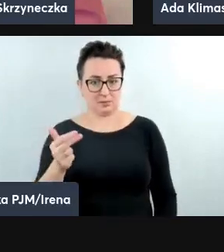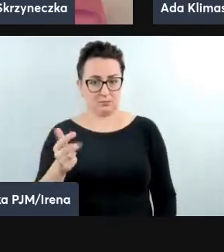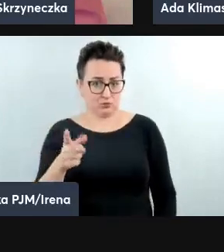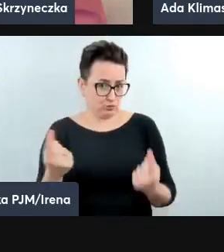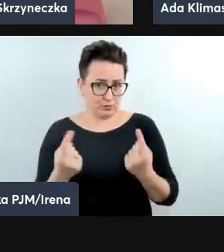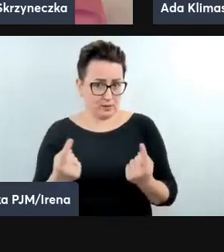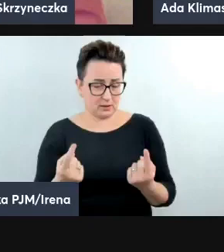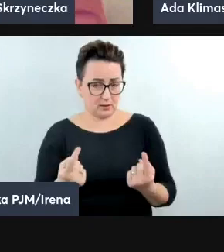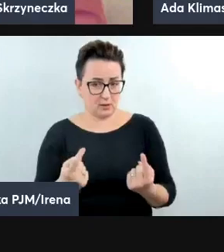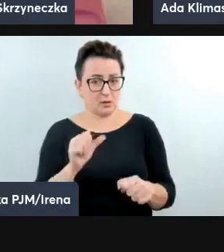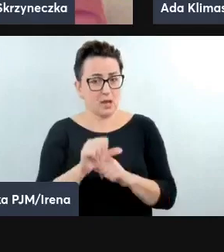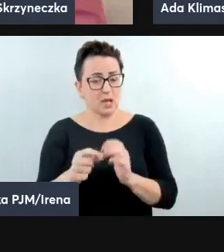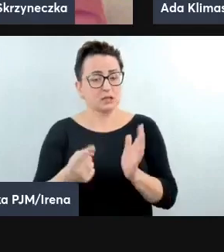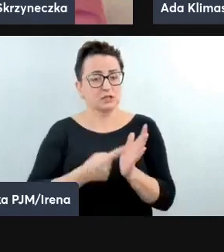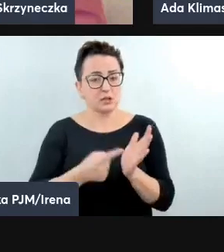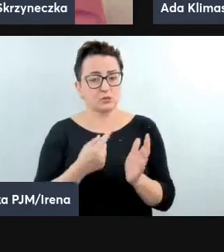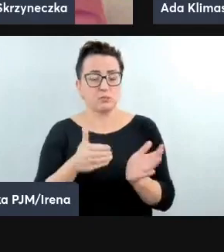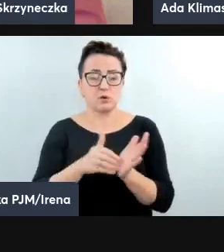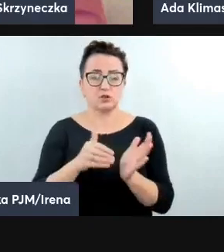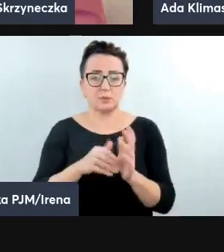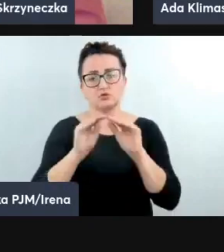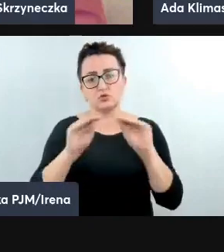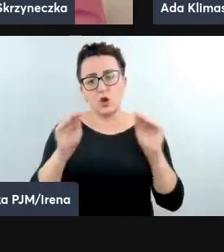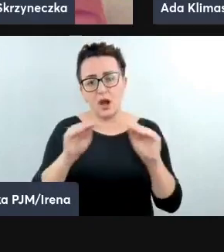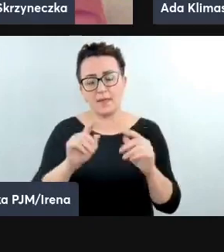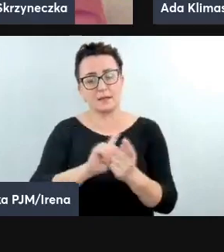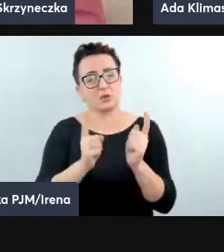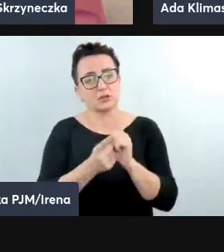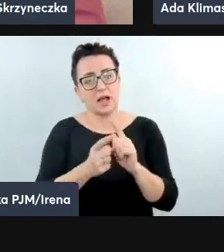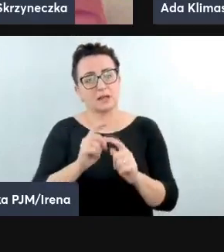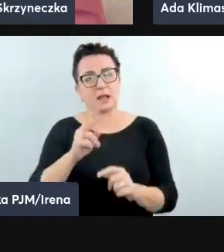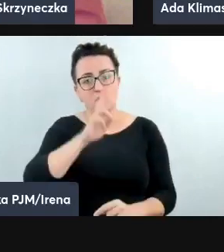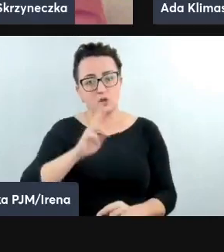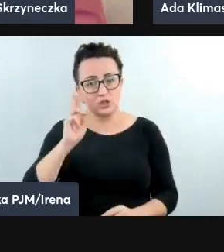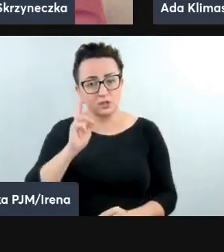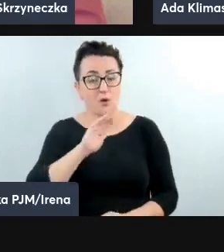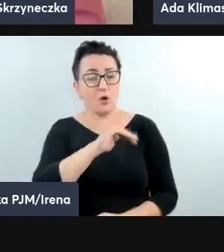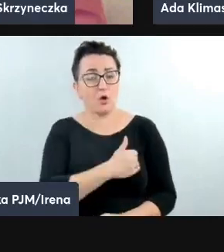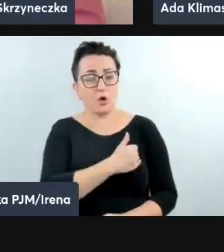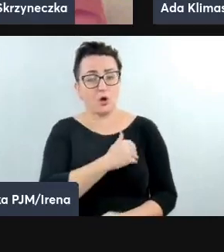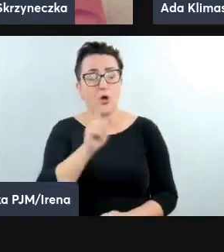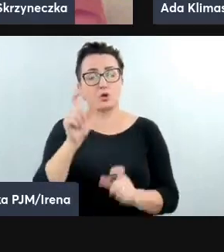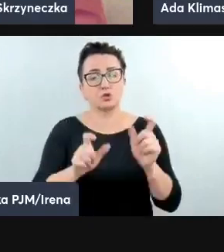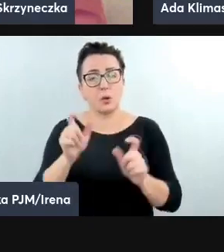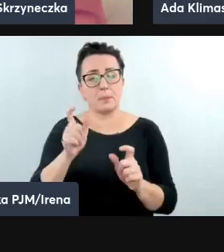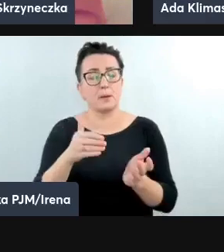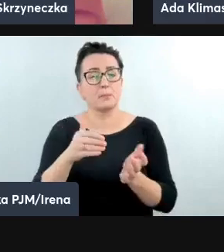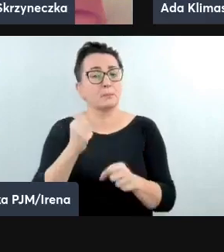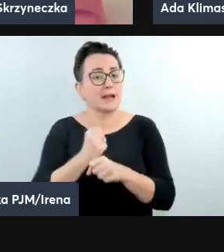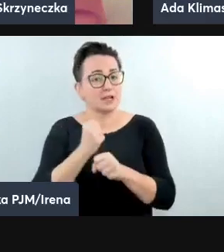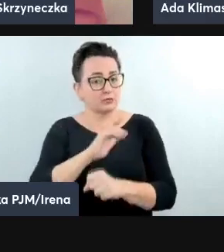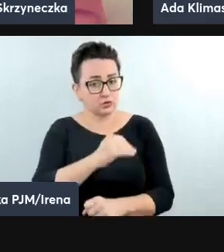spotkań dla rodziców, właśnie dla osób pracujących w szkołach. Więc ja jestem jakoś tak pozytywnie, optymistycznie